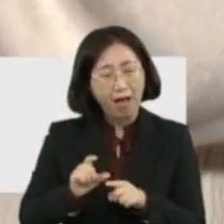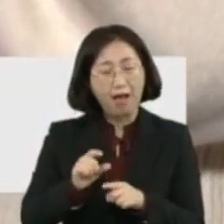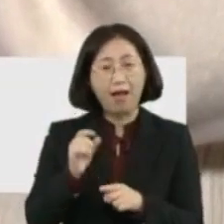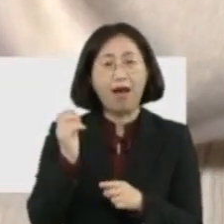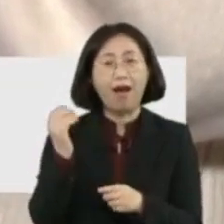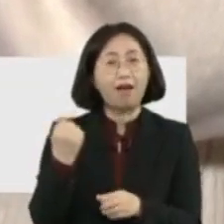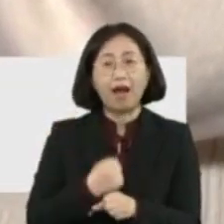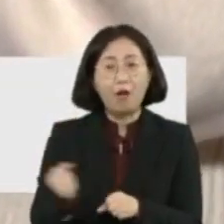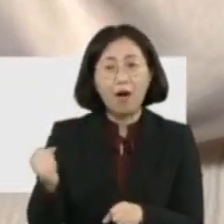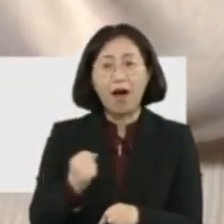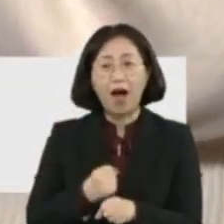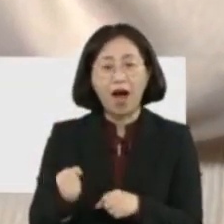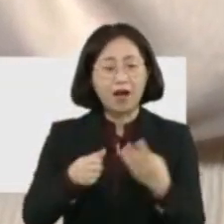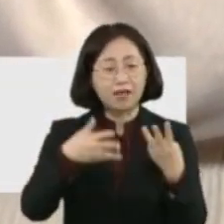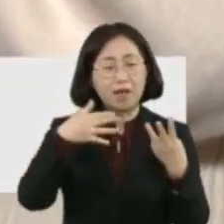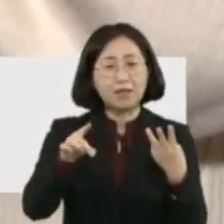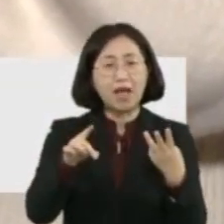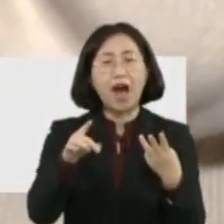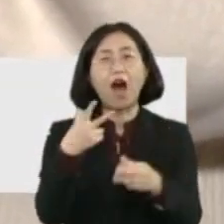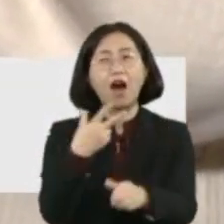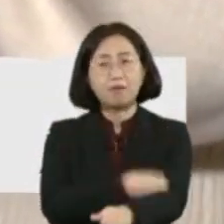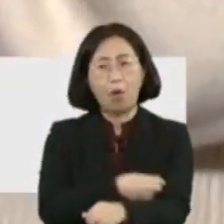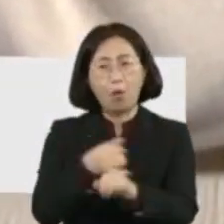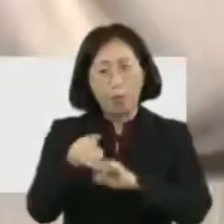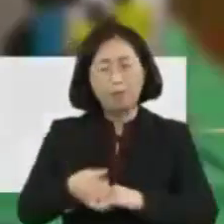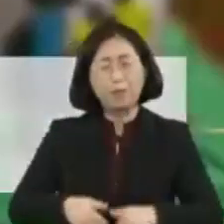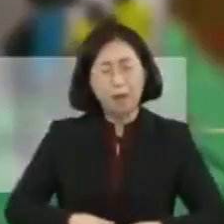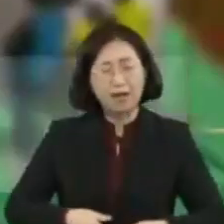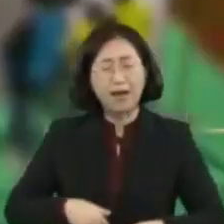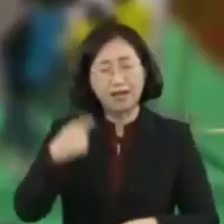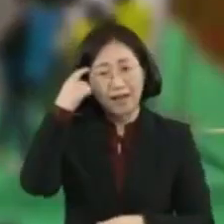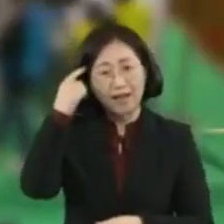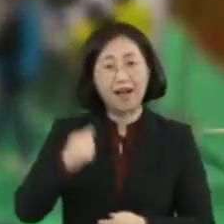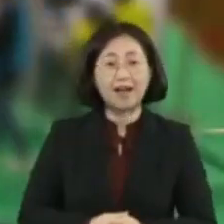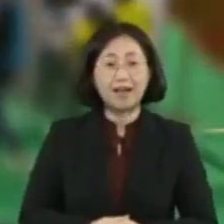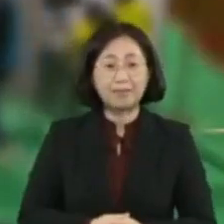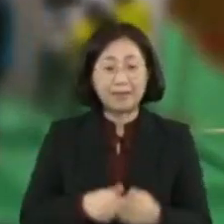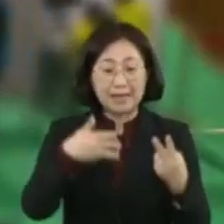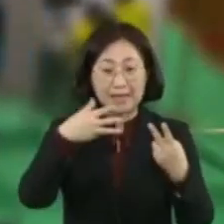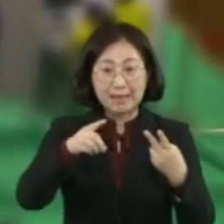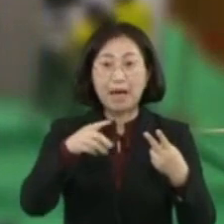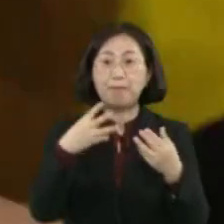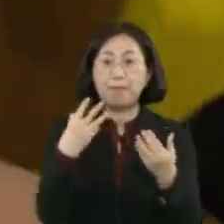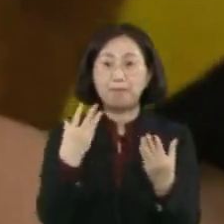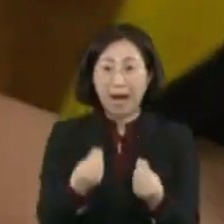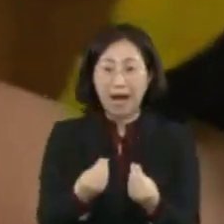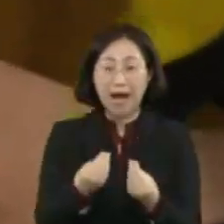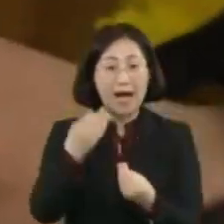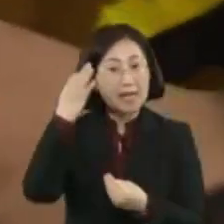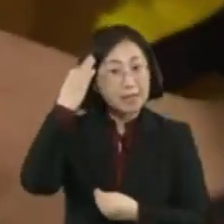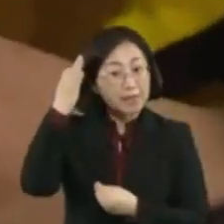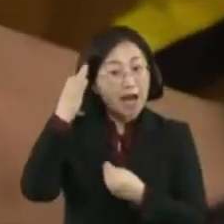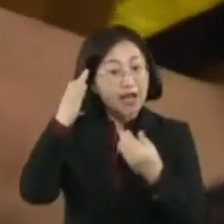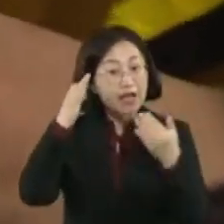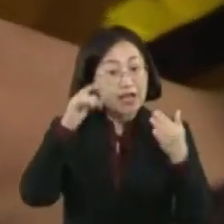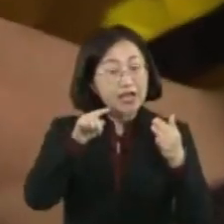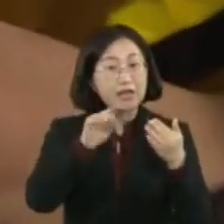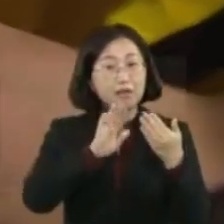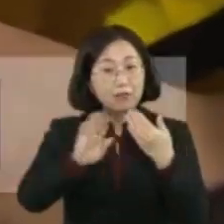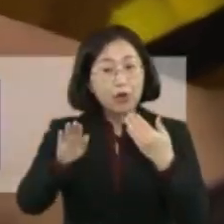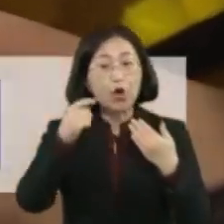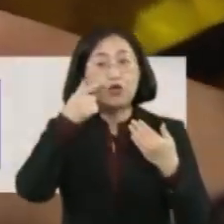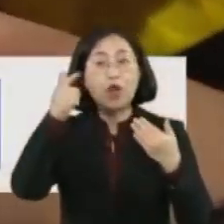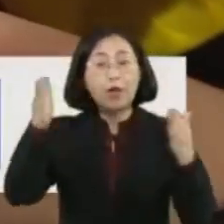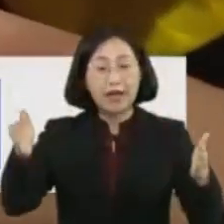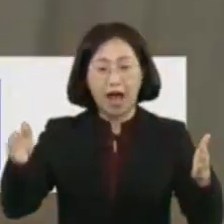당황스러웠기 때문에 부스터샷을 맞아야겠다고 생각을 했습니다. 백신 2차 접종 후 14일이 지난 날부터 6개월이